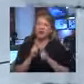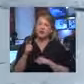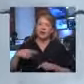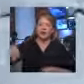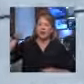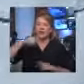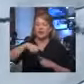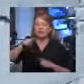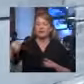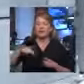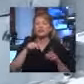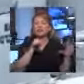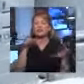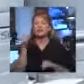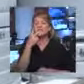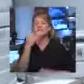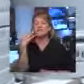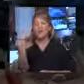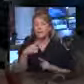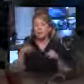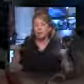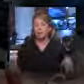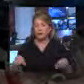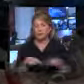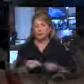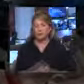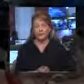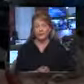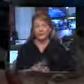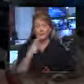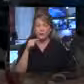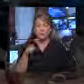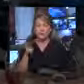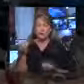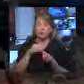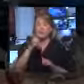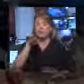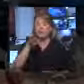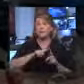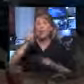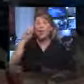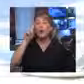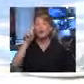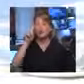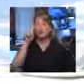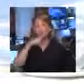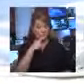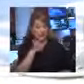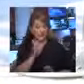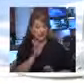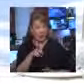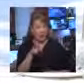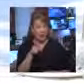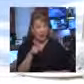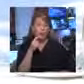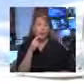בהרבה, של 625 מטרים. יקר לי בסביבות 4,000 שקל לחודש. זה משהו שאתה יכול לעמוד בו? אולי 4,000